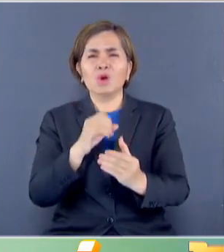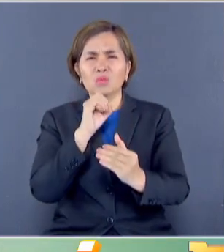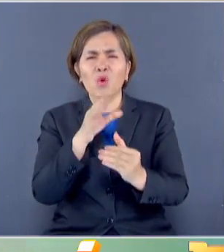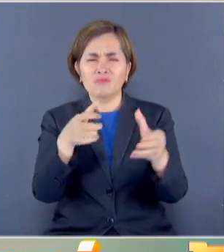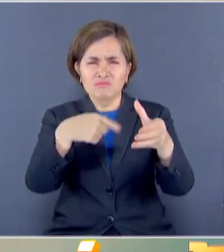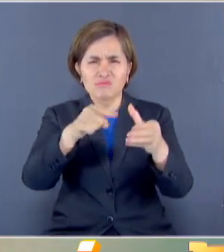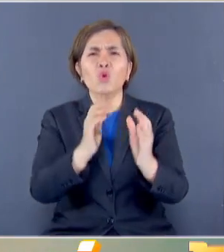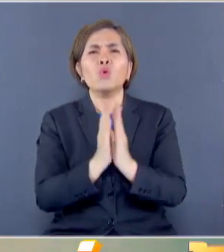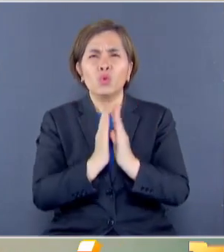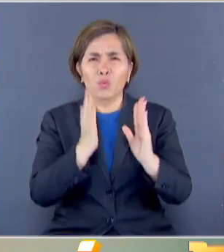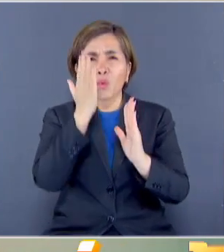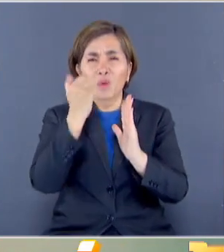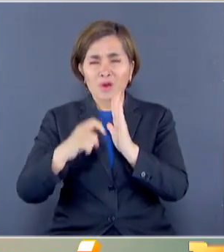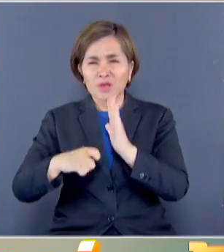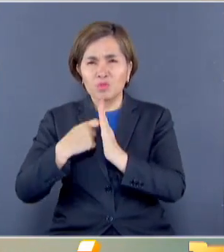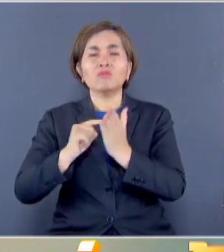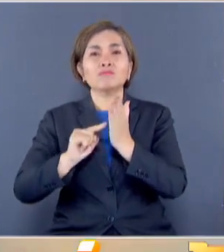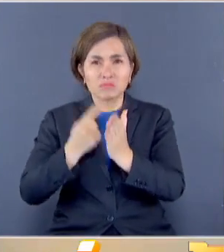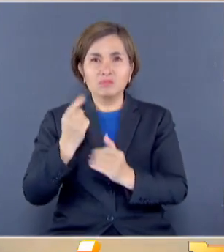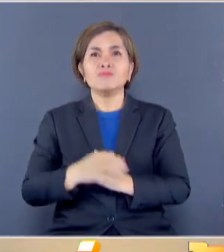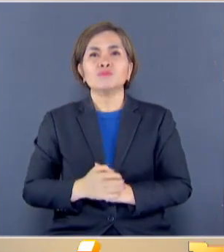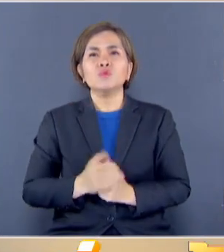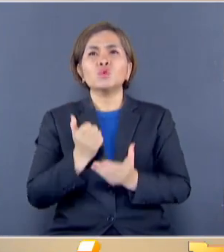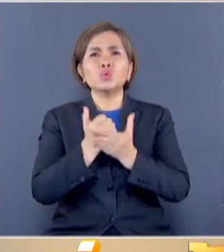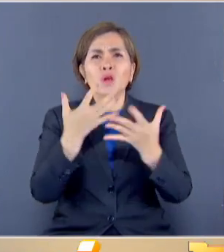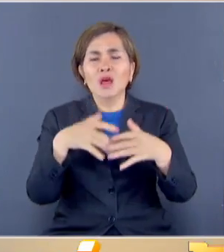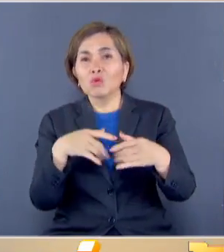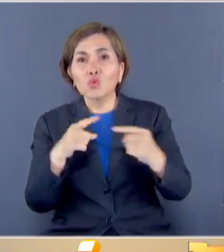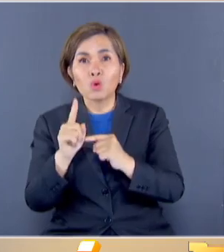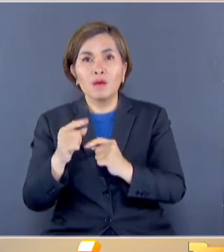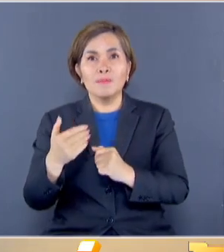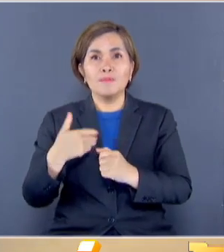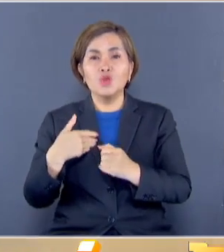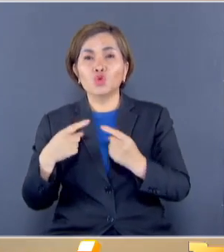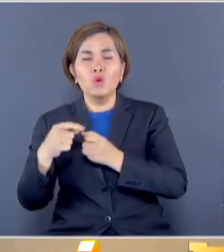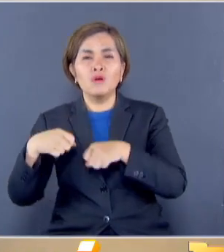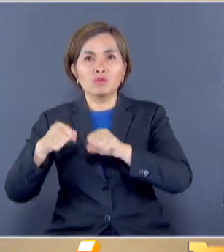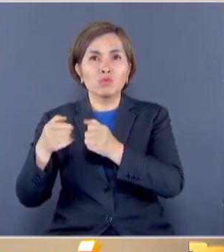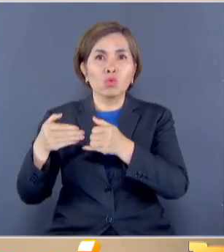ณกันจอมพลังอย่างที่เราเล่าไปตั้งแต่ต้นรายการมีช่วงนึงไปช่วยอ่ะเจ็ตสกีอีกลำหนึ่งจะชนคุณกันจ